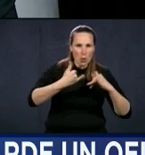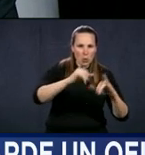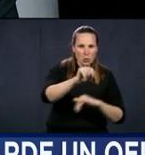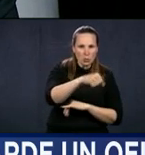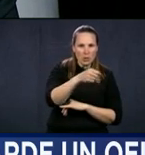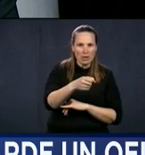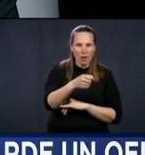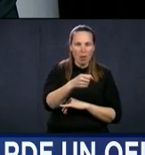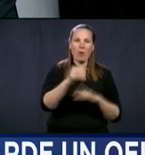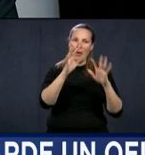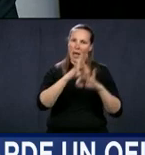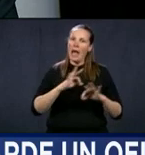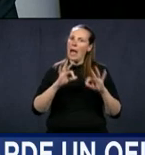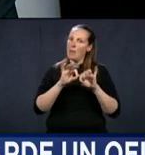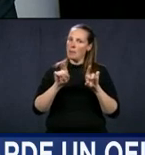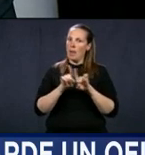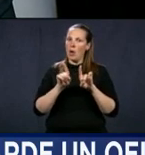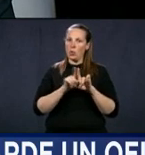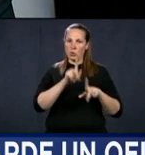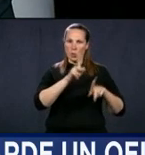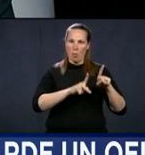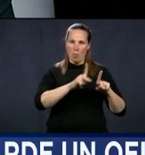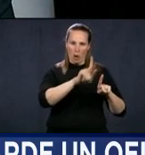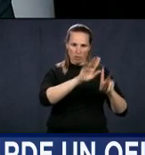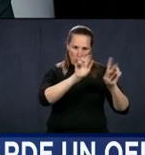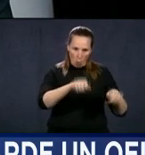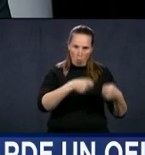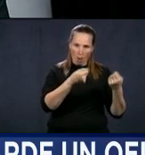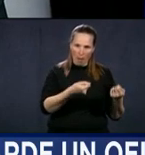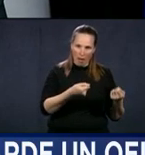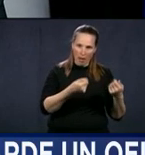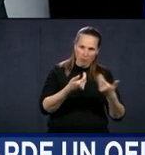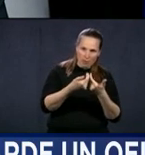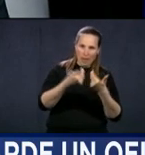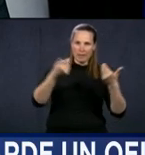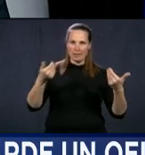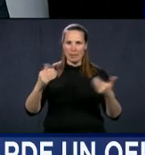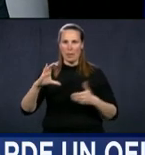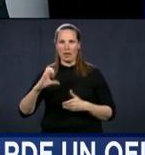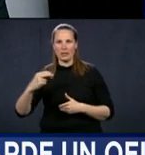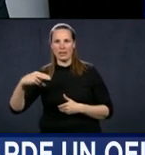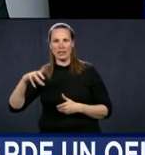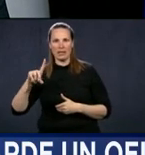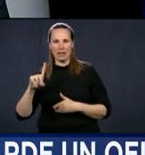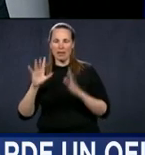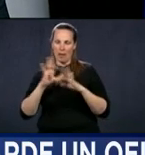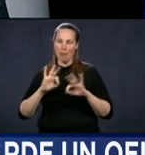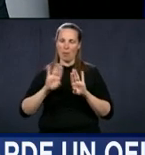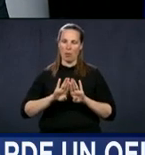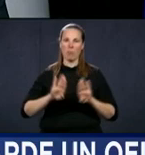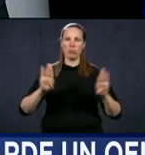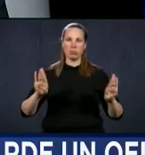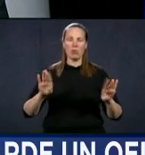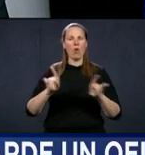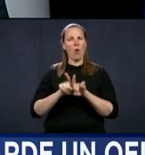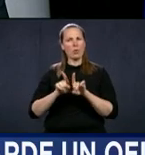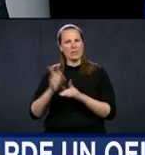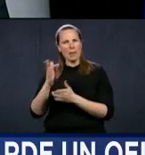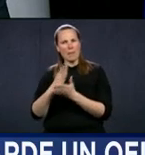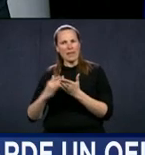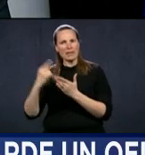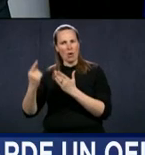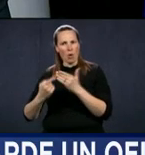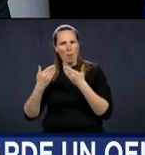se passe dans les CHSLD par rapport à la population, puis par rapport aux zones qui ont déjà réouvert comme telles,